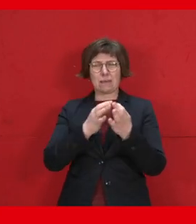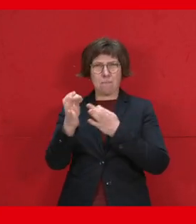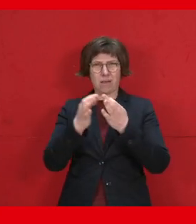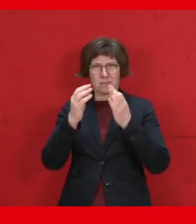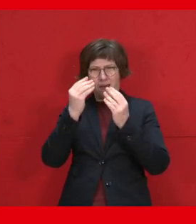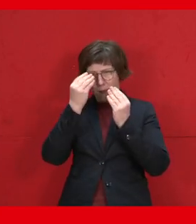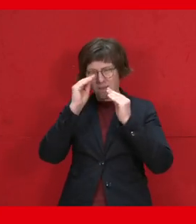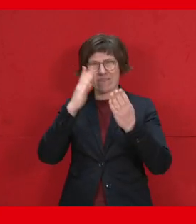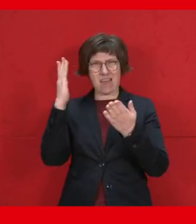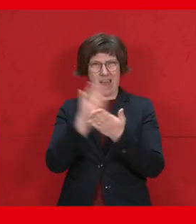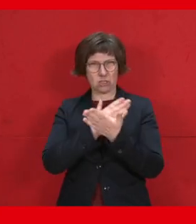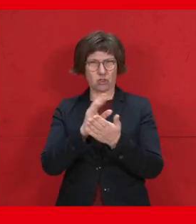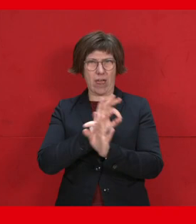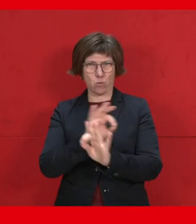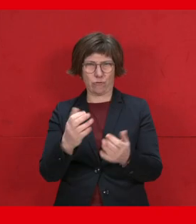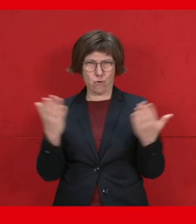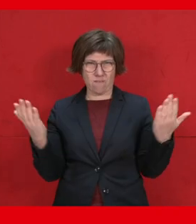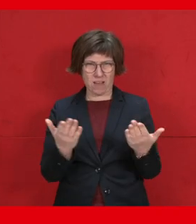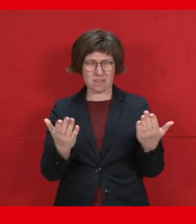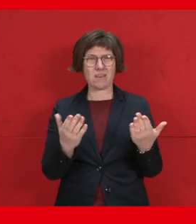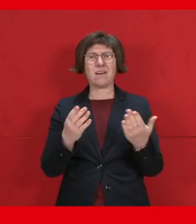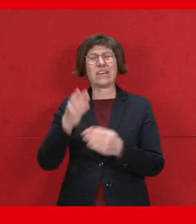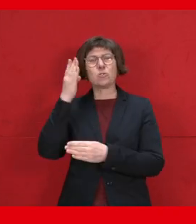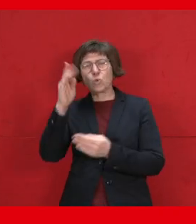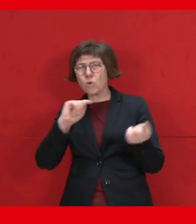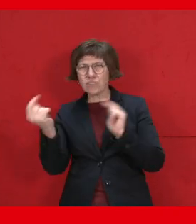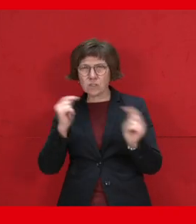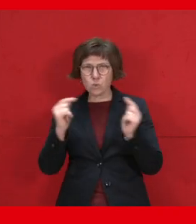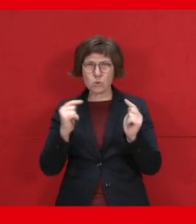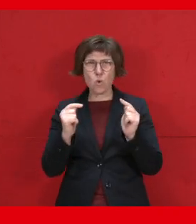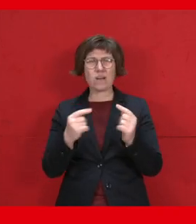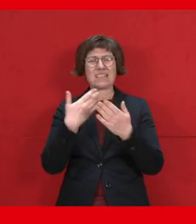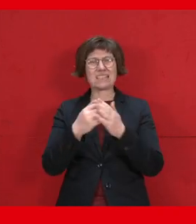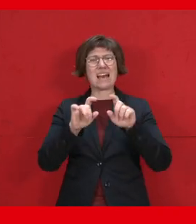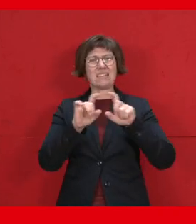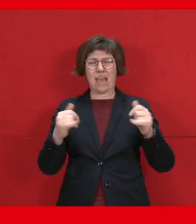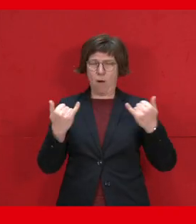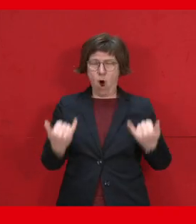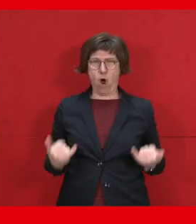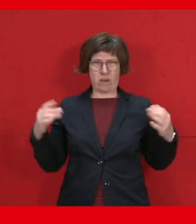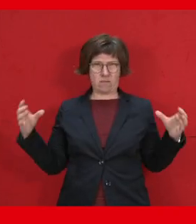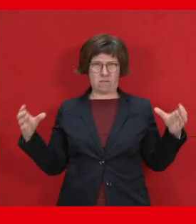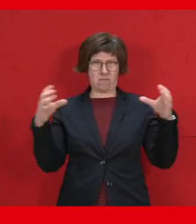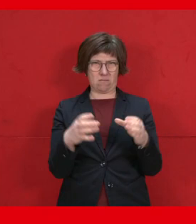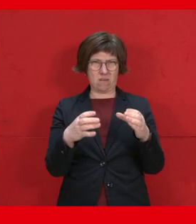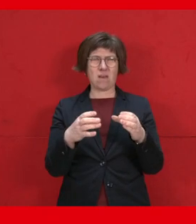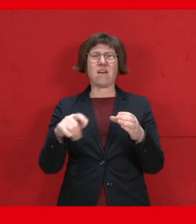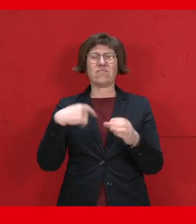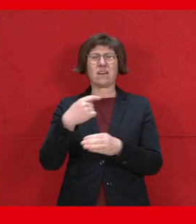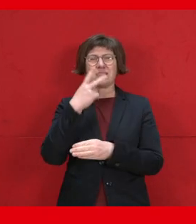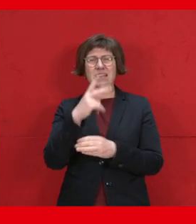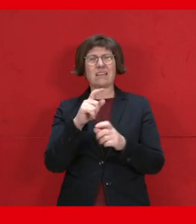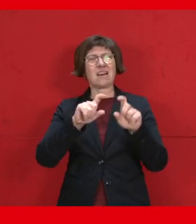dazu, eine wichtige Entscheidung dazu ist, über die Zukunft zu diskutieren. Das ist das Thema unseres heutigen Zusammenkommens und das ist das